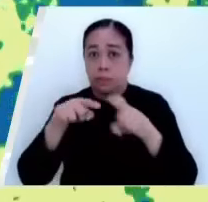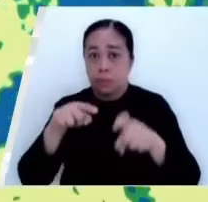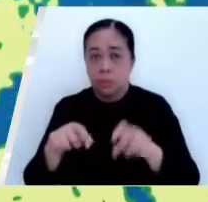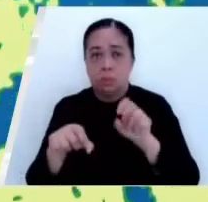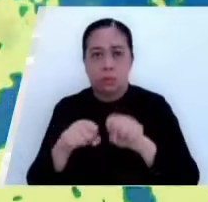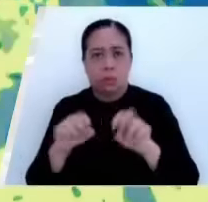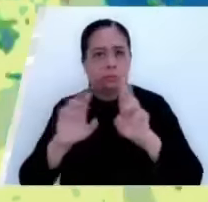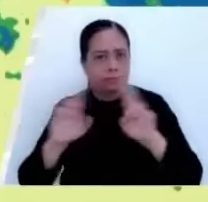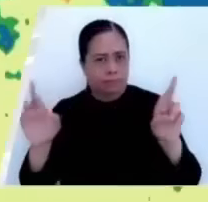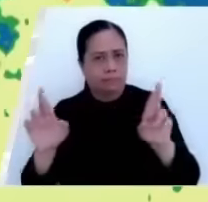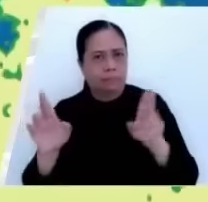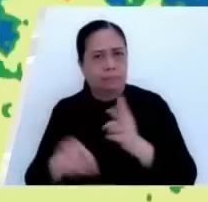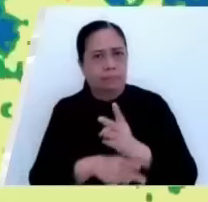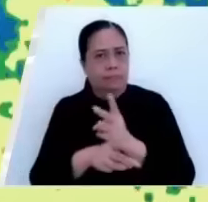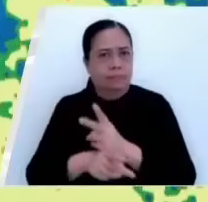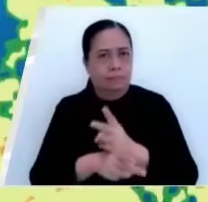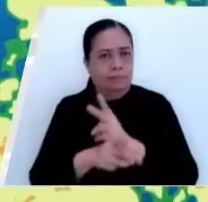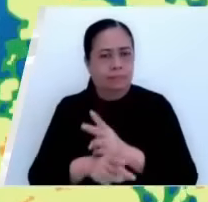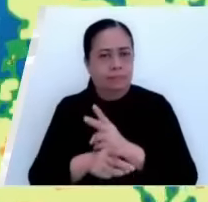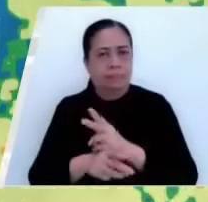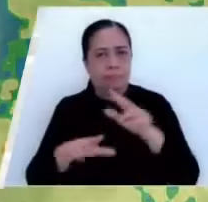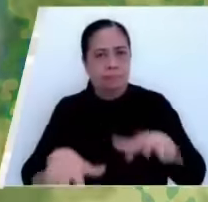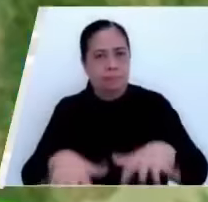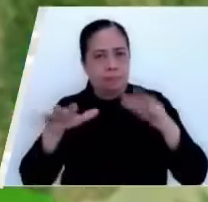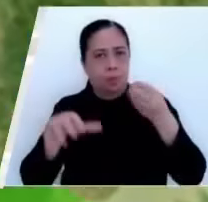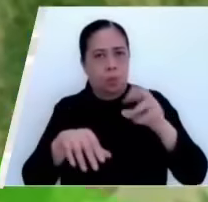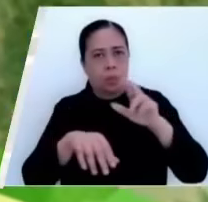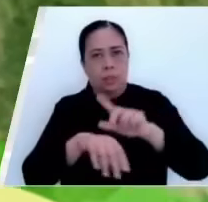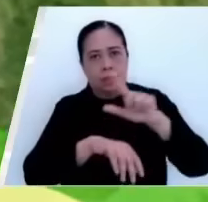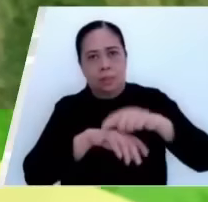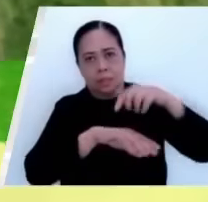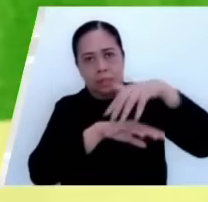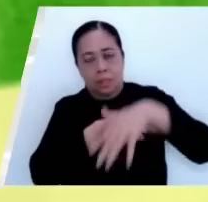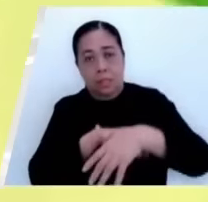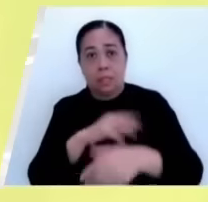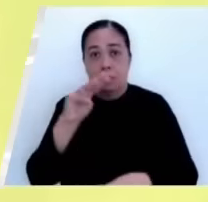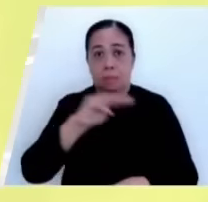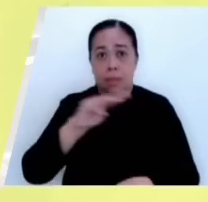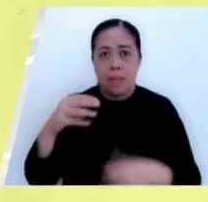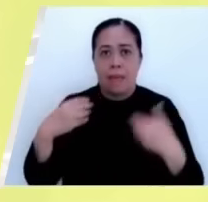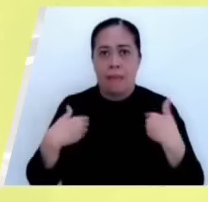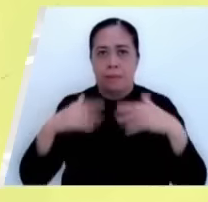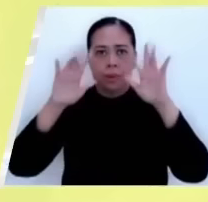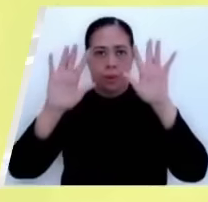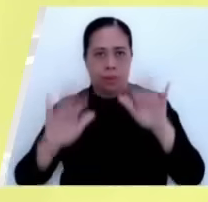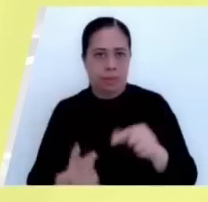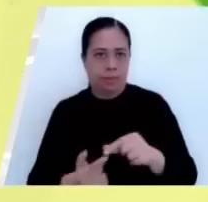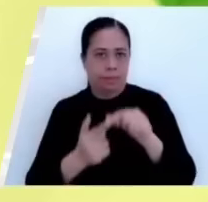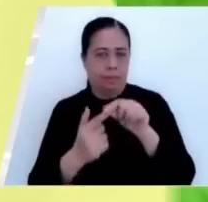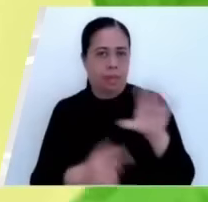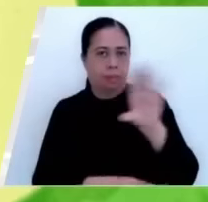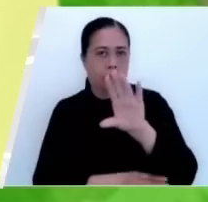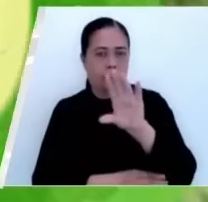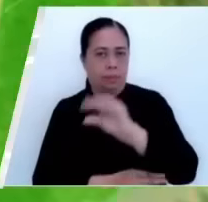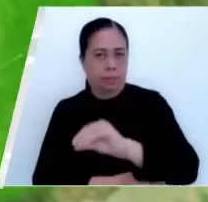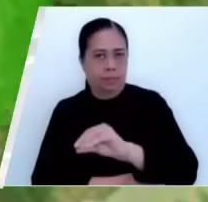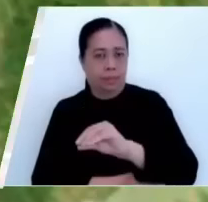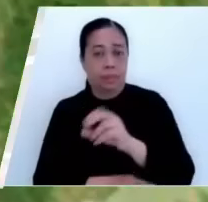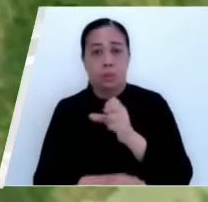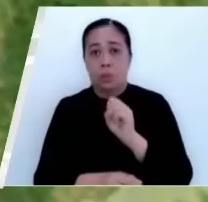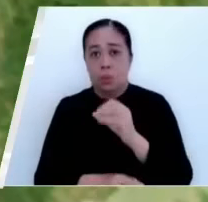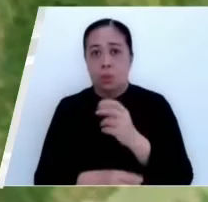alerto sa banta ng baha o landslide. Sa Metro Manila, may chance rin ng ulan, lalo na bandang hapon at gabi, kaya magdala